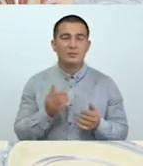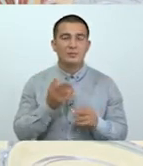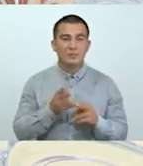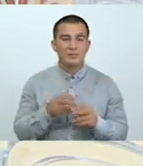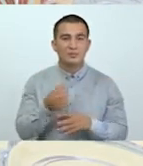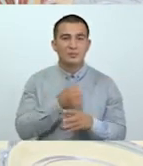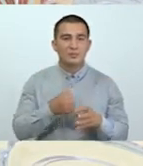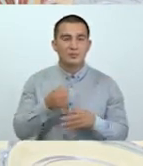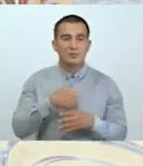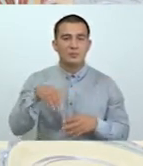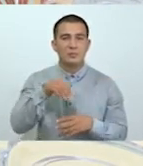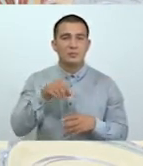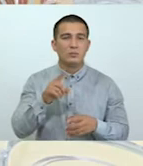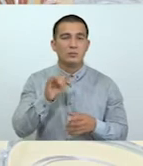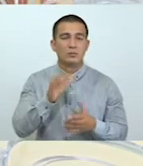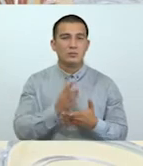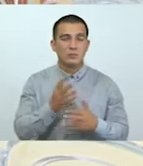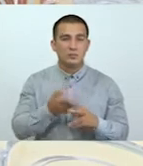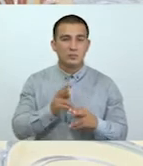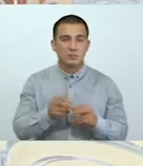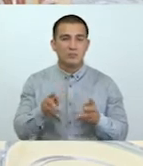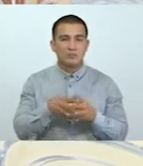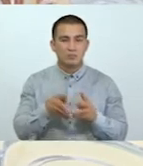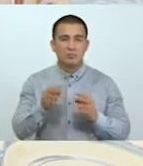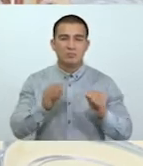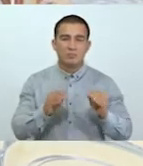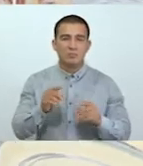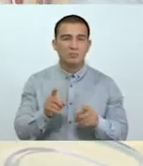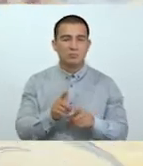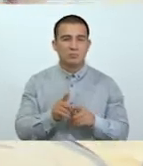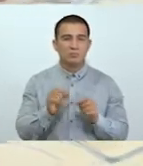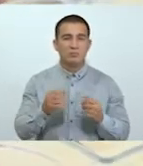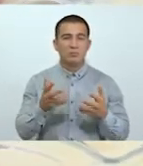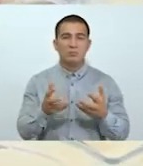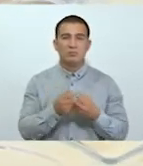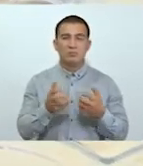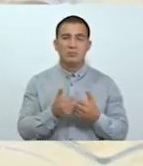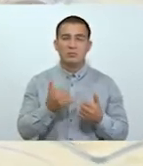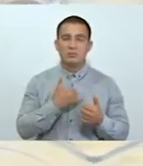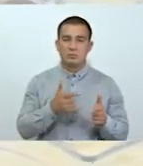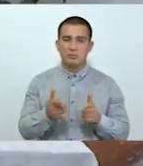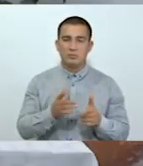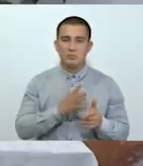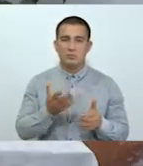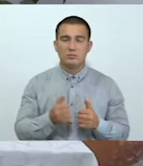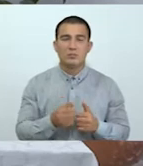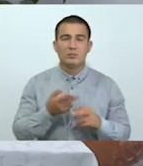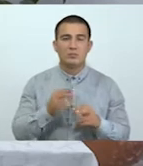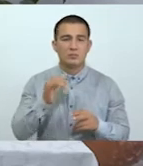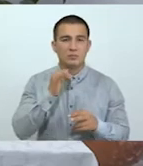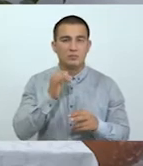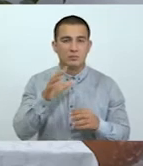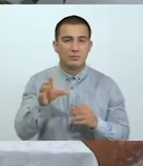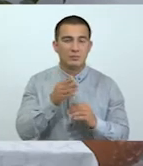achchiq chuchuklardan foydalansak bo'ladi. Demak, mana aziz o'quvchilar, xamirimizni tayyorlab oldik.